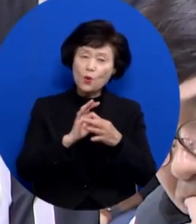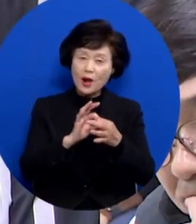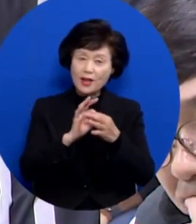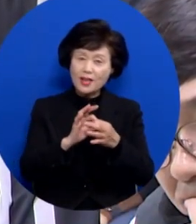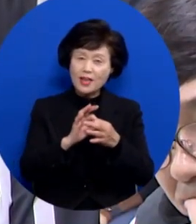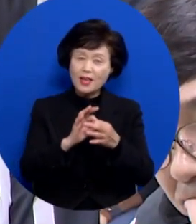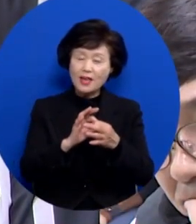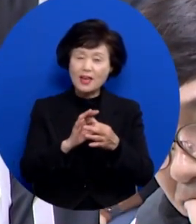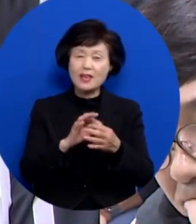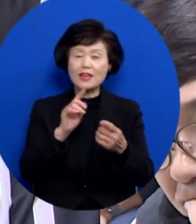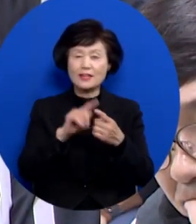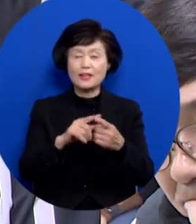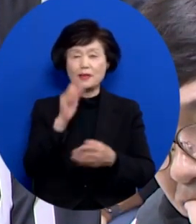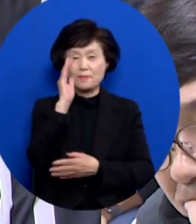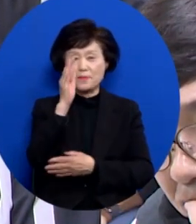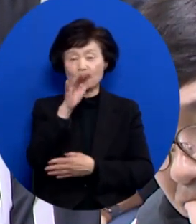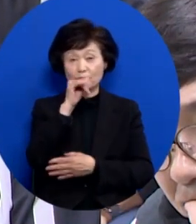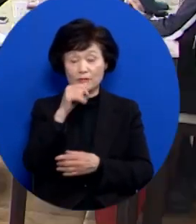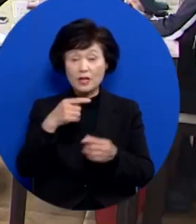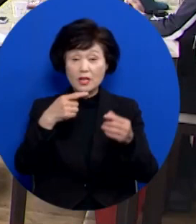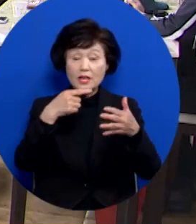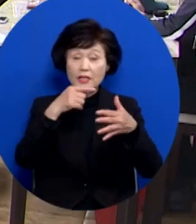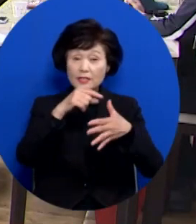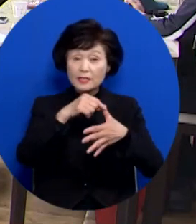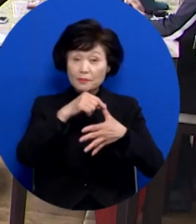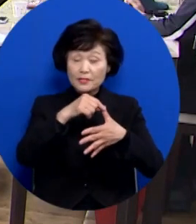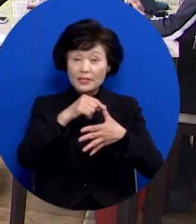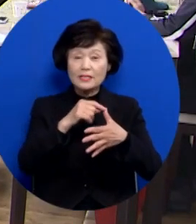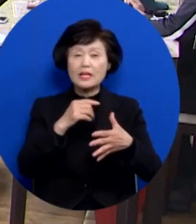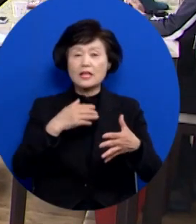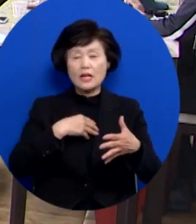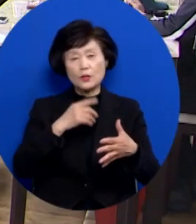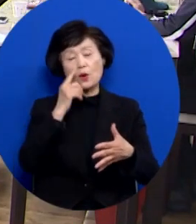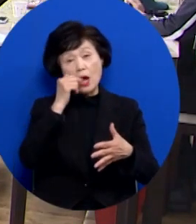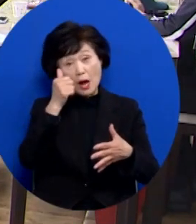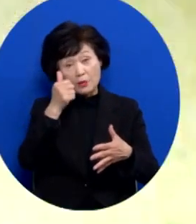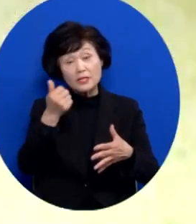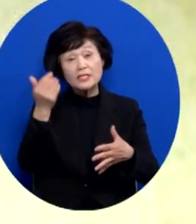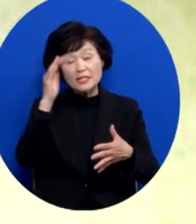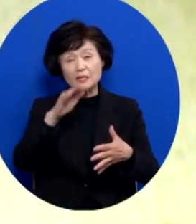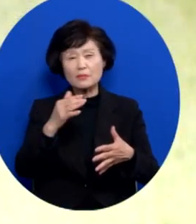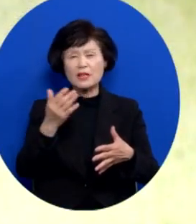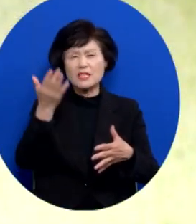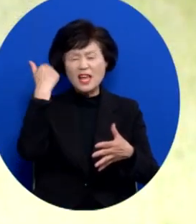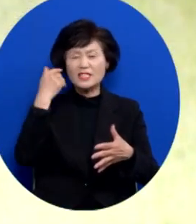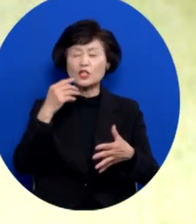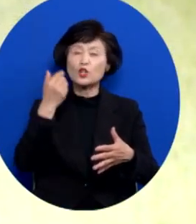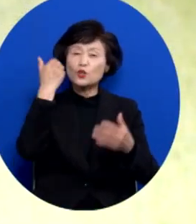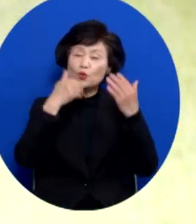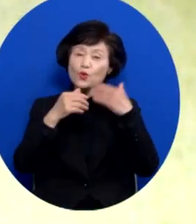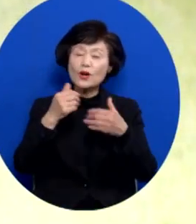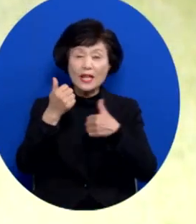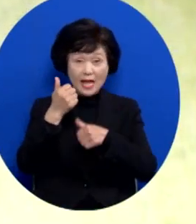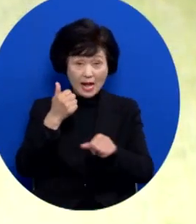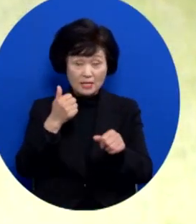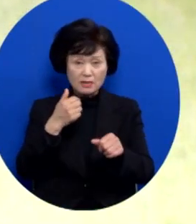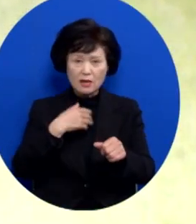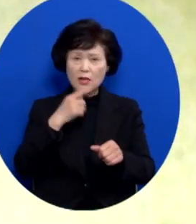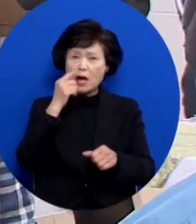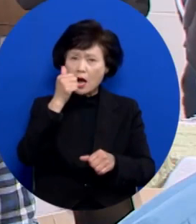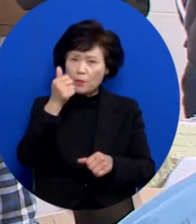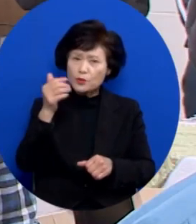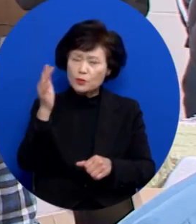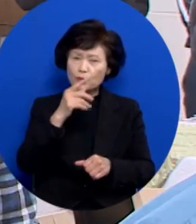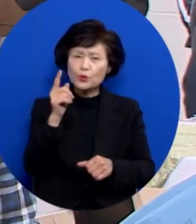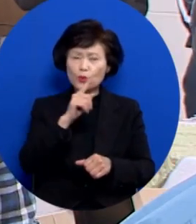이야기하니까 첫째 주에는 아버지지만 나도 누군가의 아들 아니겠습니까 그래서 우리 아버지와의 관계 난 아버지로부터 어떤 영향을